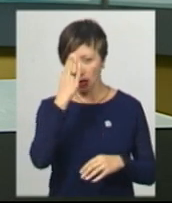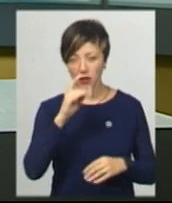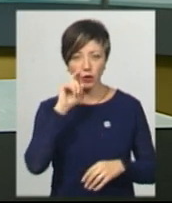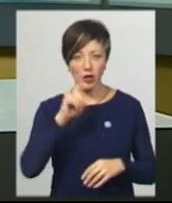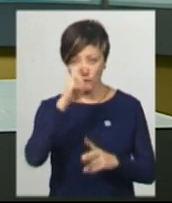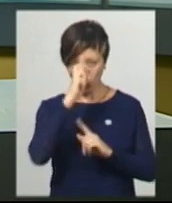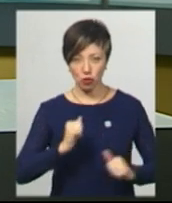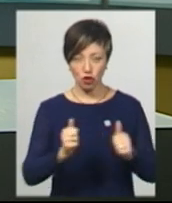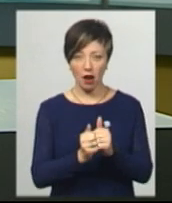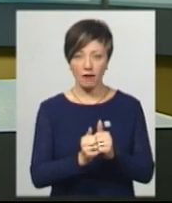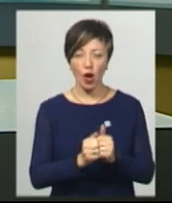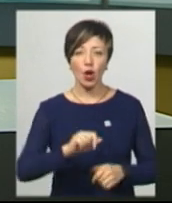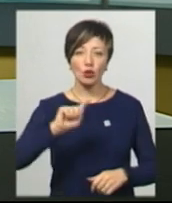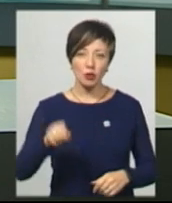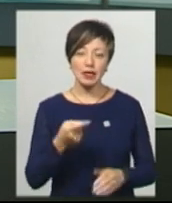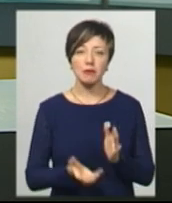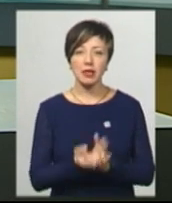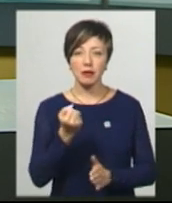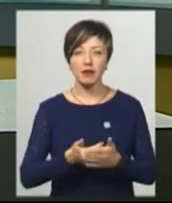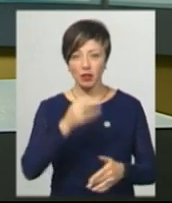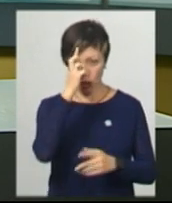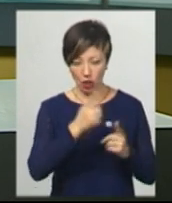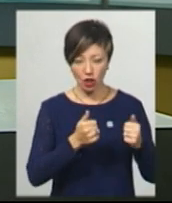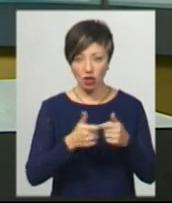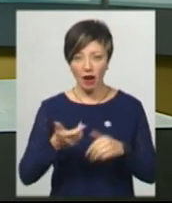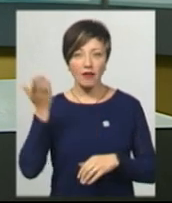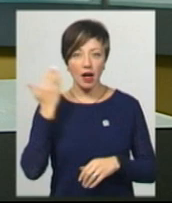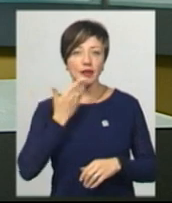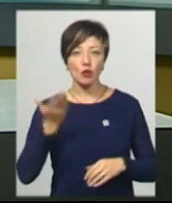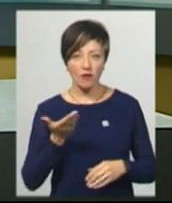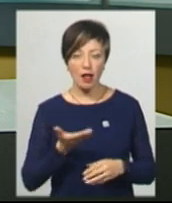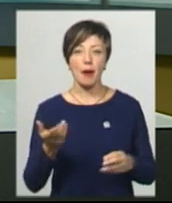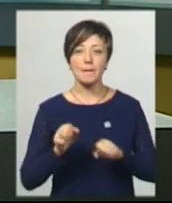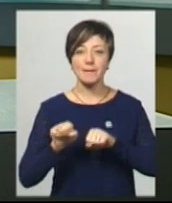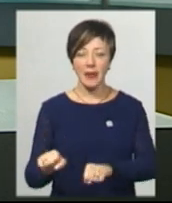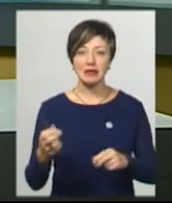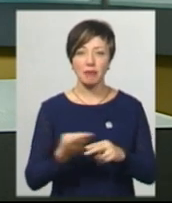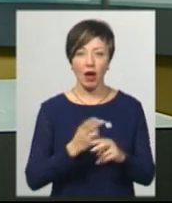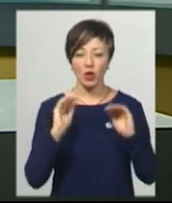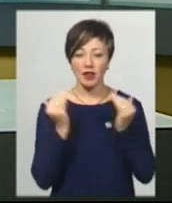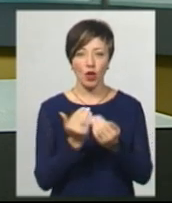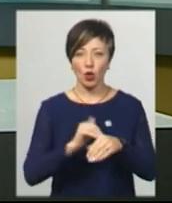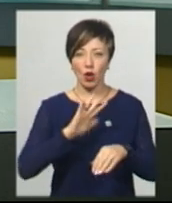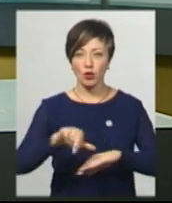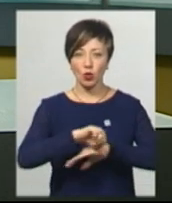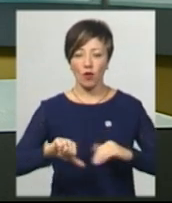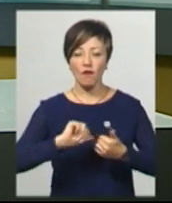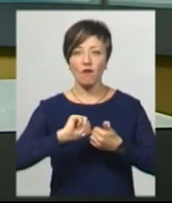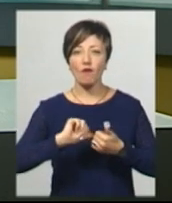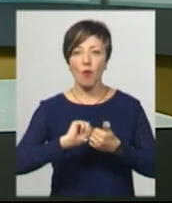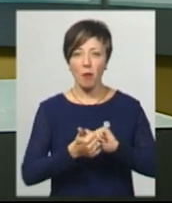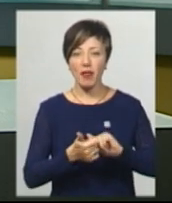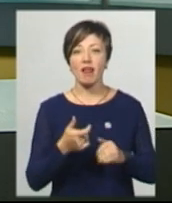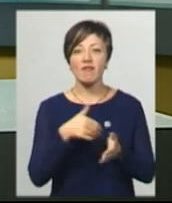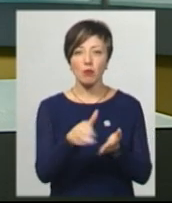українську державу, домогтися підтримки від держав, які декларували Україні безпеку та недоторканність її кордонів в обмін на відмову від